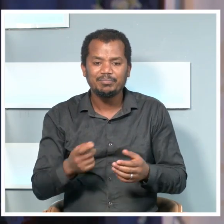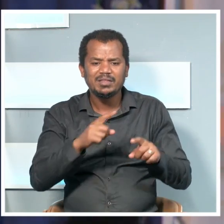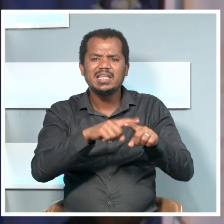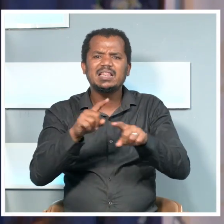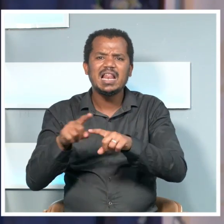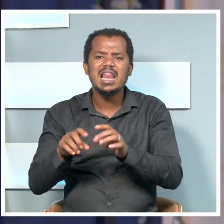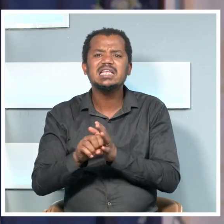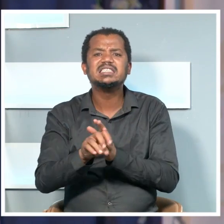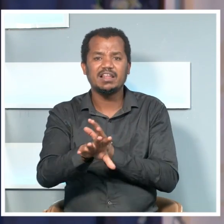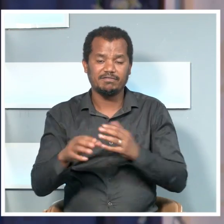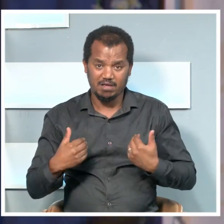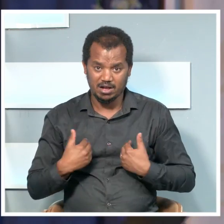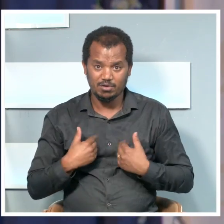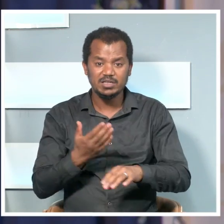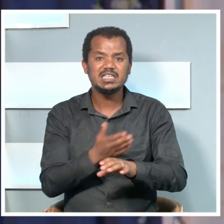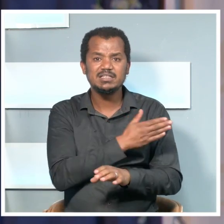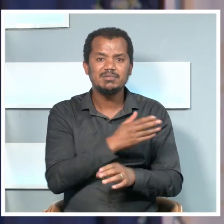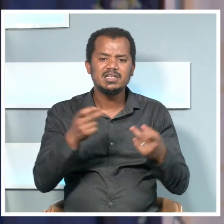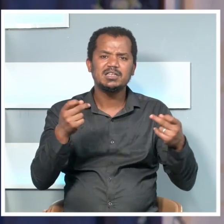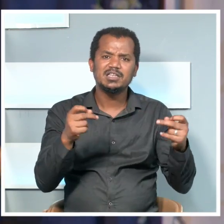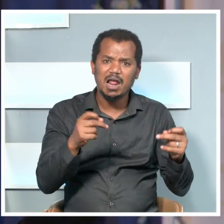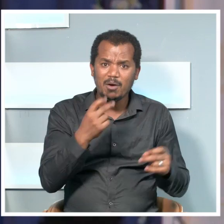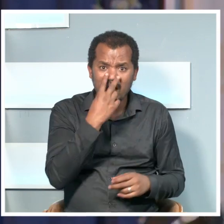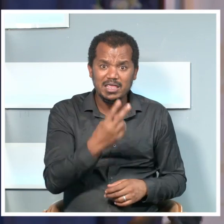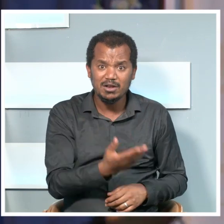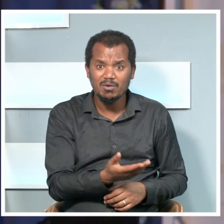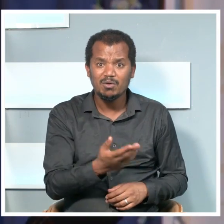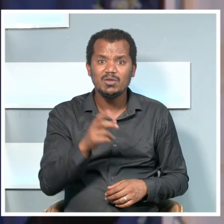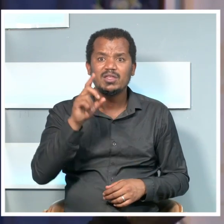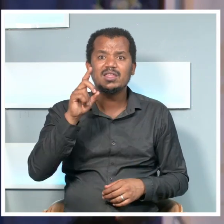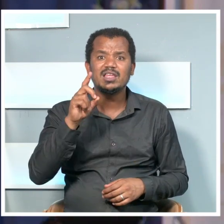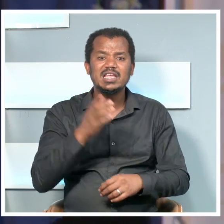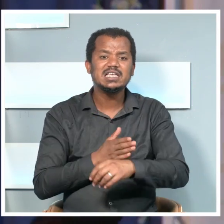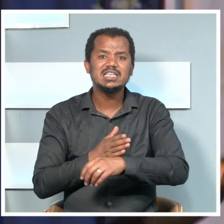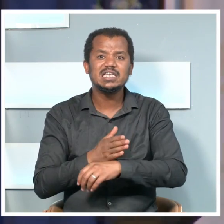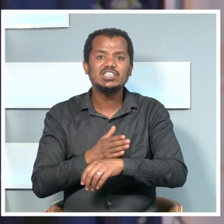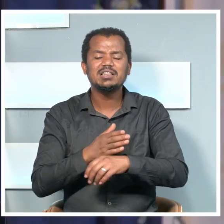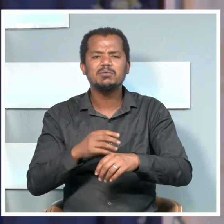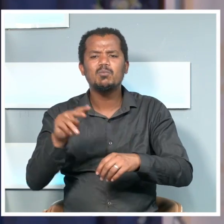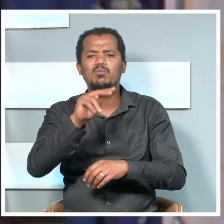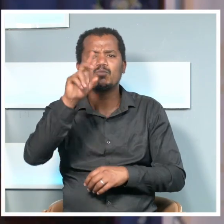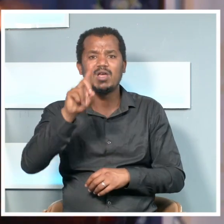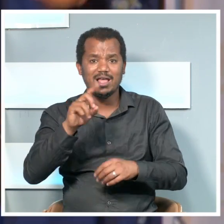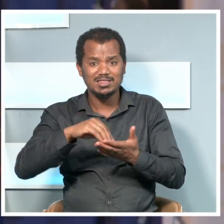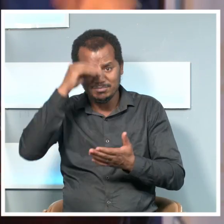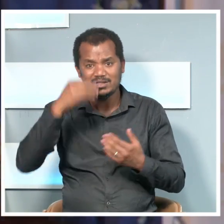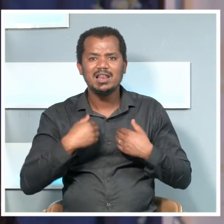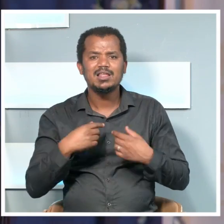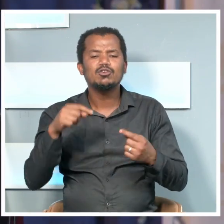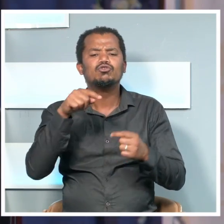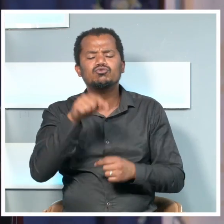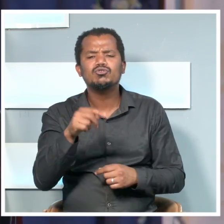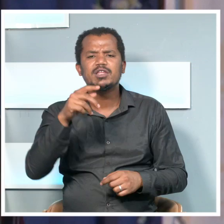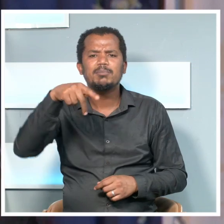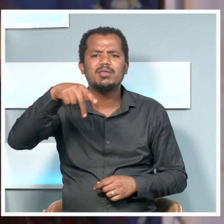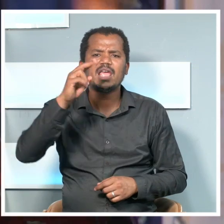يتلاقي زرف سلالو ما قلت مكتب لهم صاري دراما ولا يينو يا إنش أف تكنيك النامويات تمرت على أسوس كبي تشيل درس مين